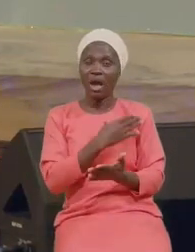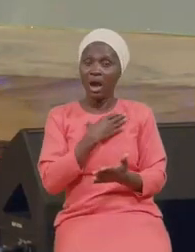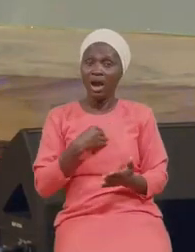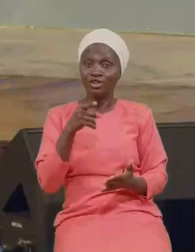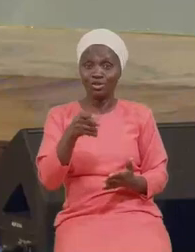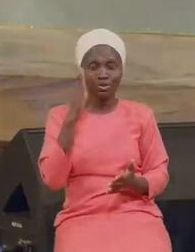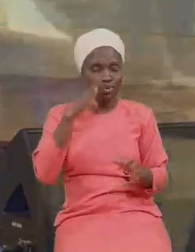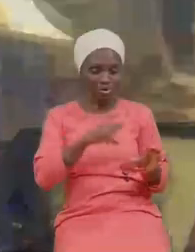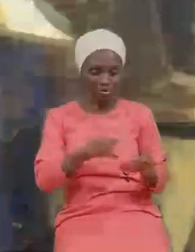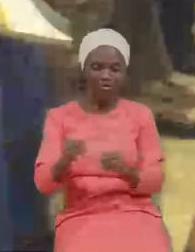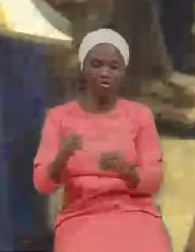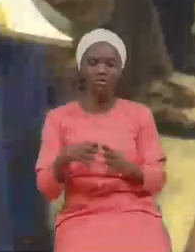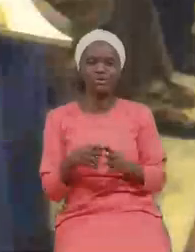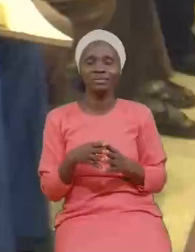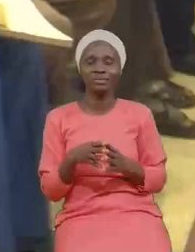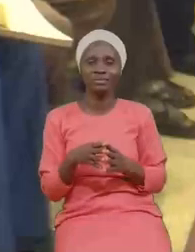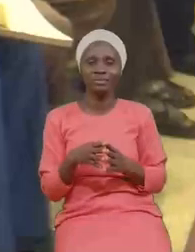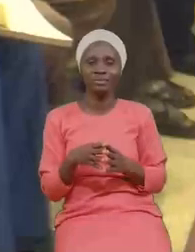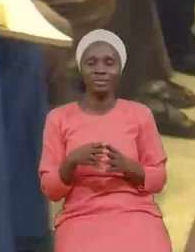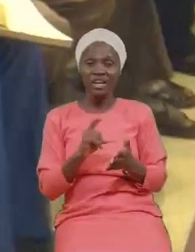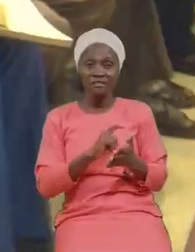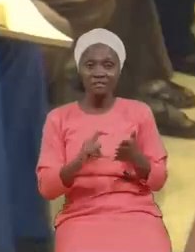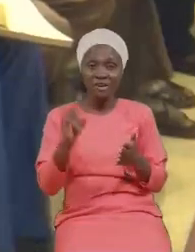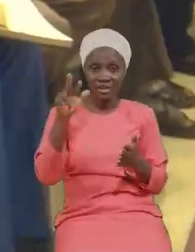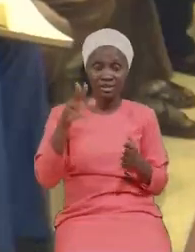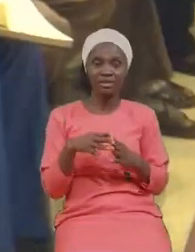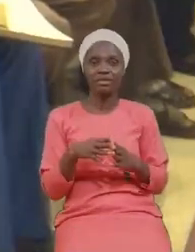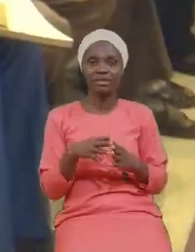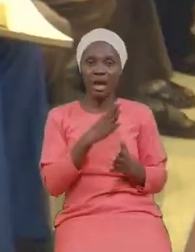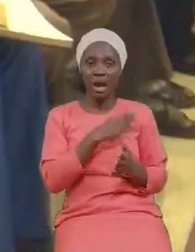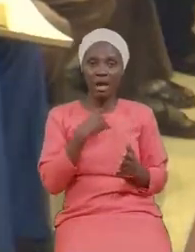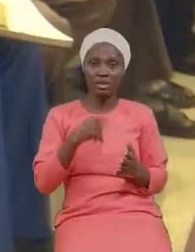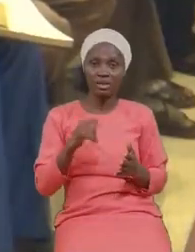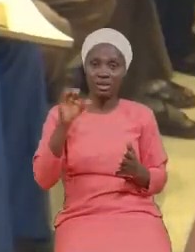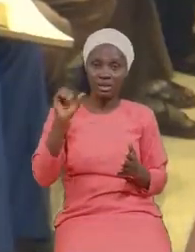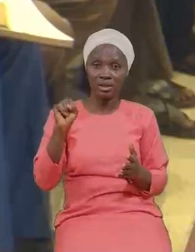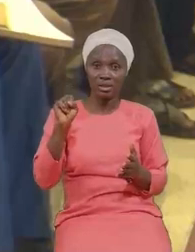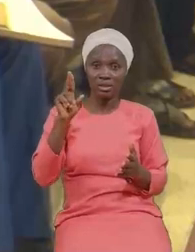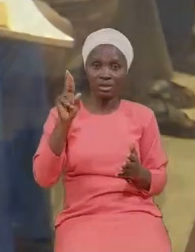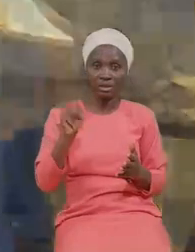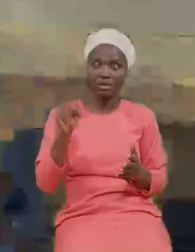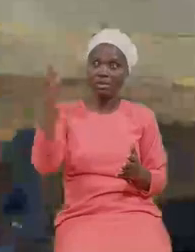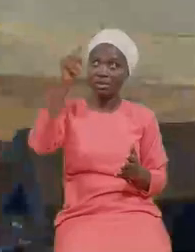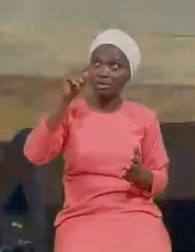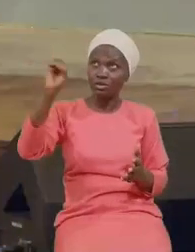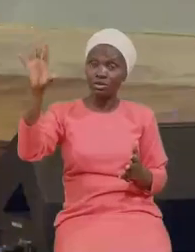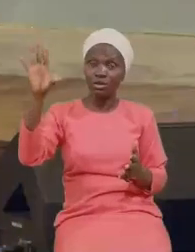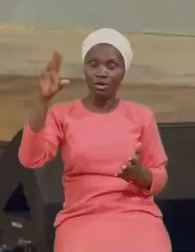déplacer voir le verset 13 et le soleil s'arrêta et la Lune suspendit